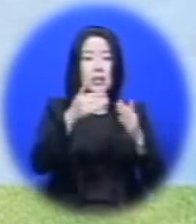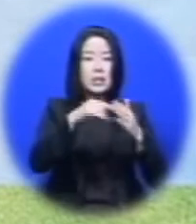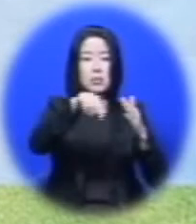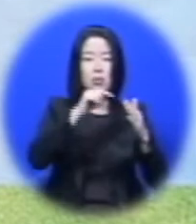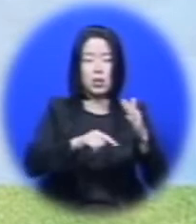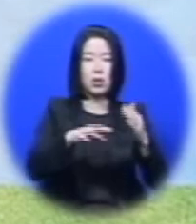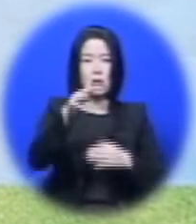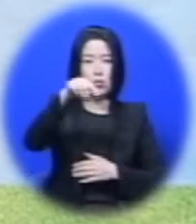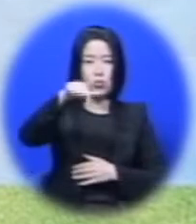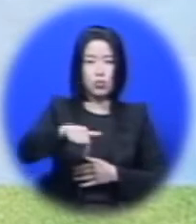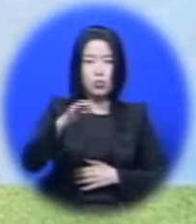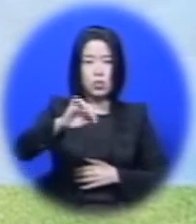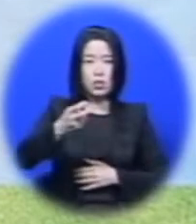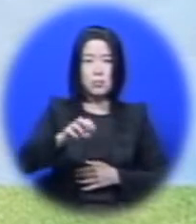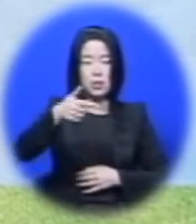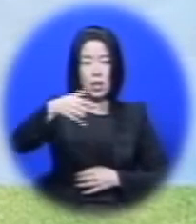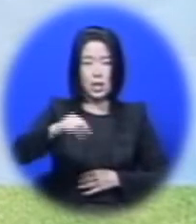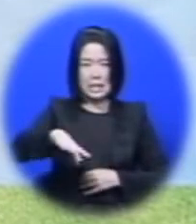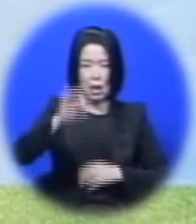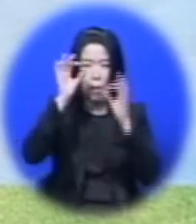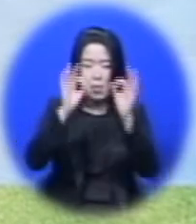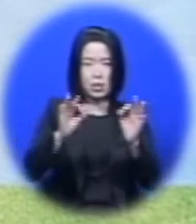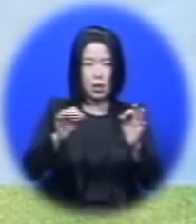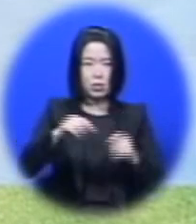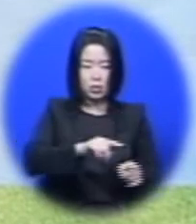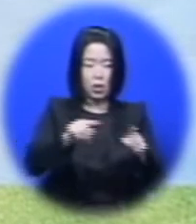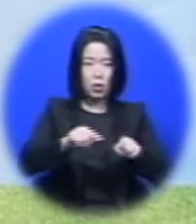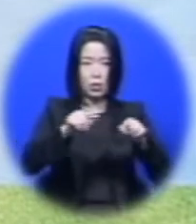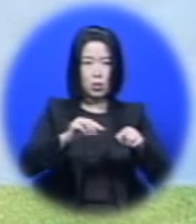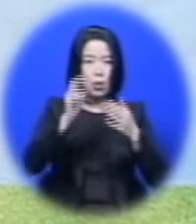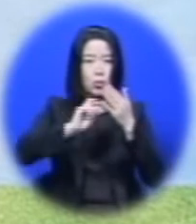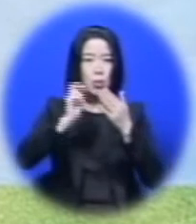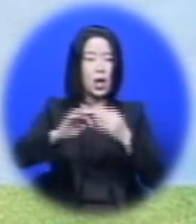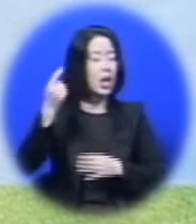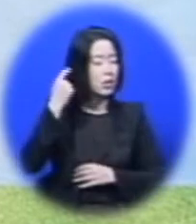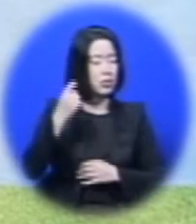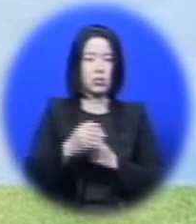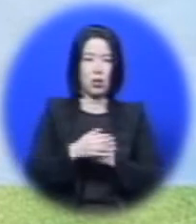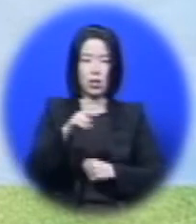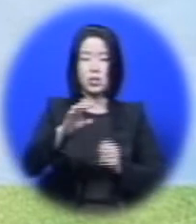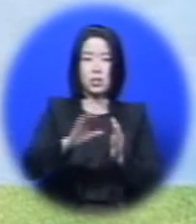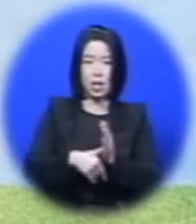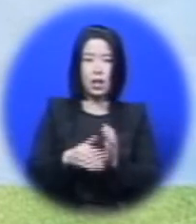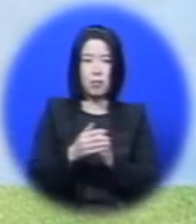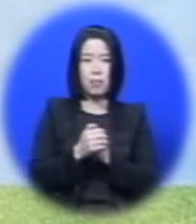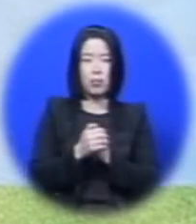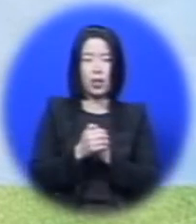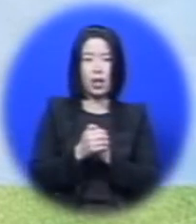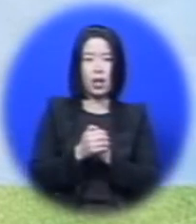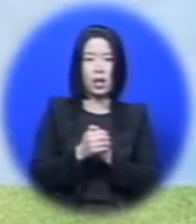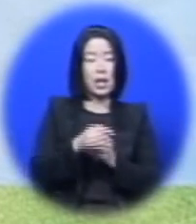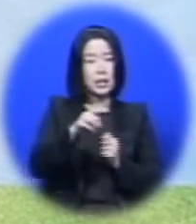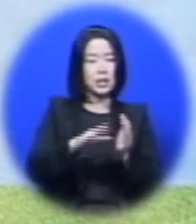추금기를 처음 봤어요. 그리고 그 추금기에서 노래가 나오는 겁니다. 그때